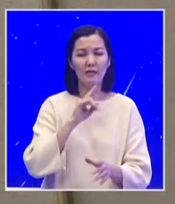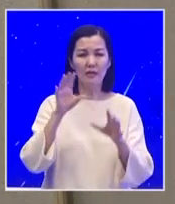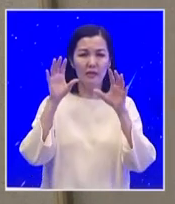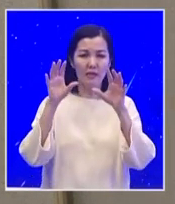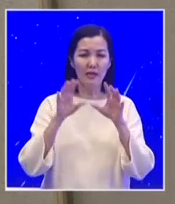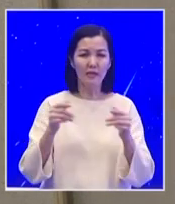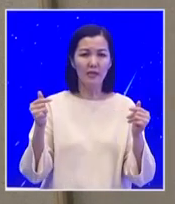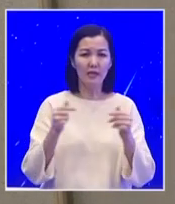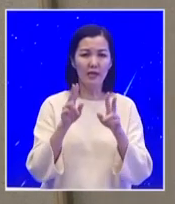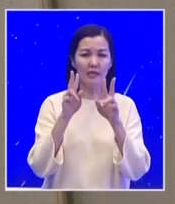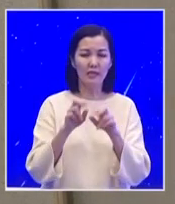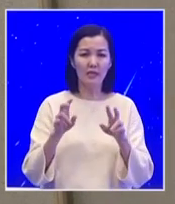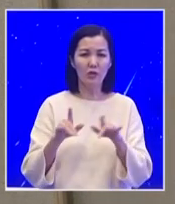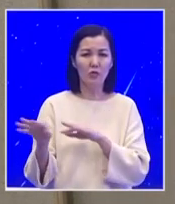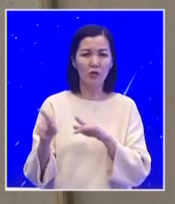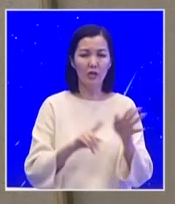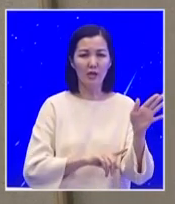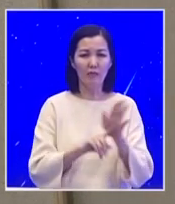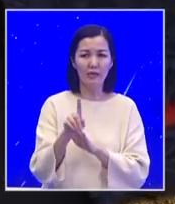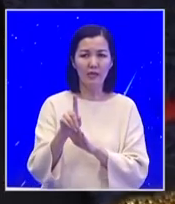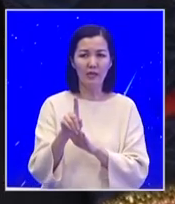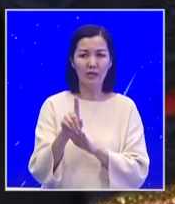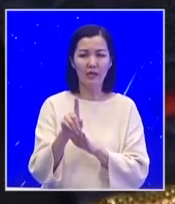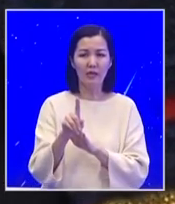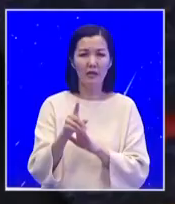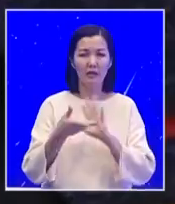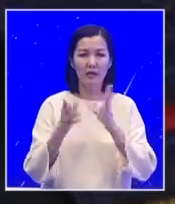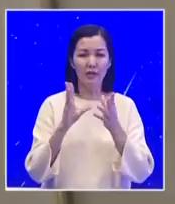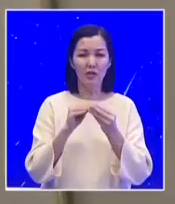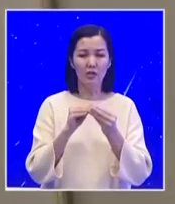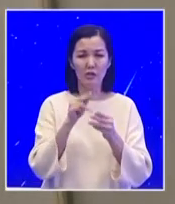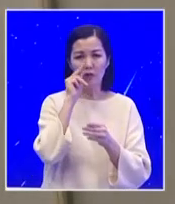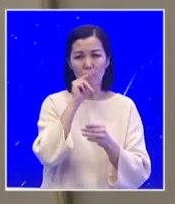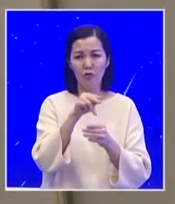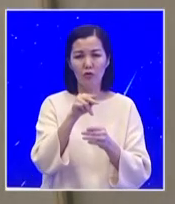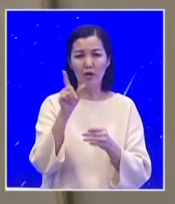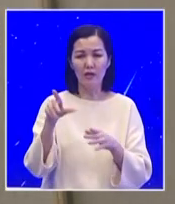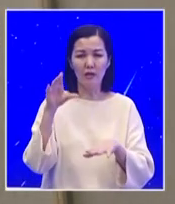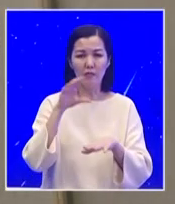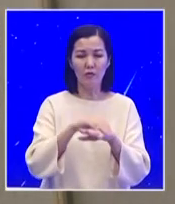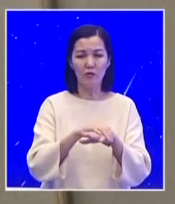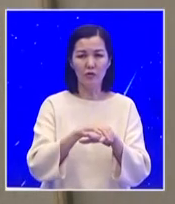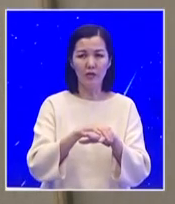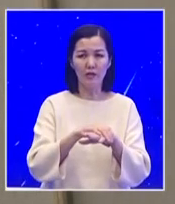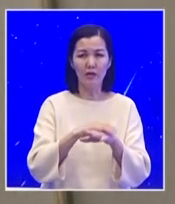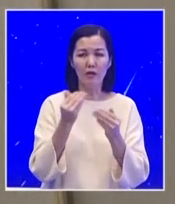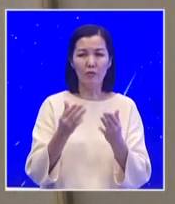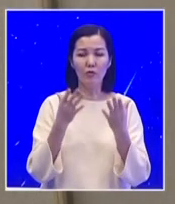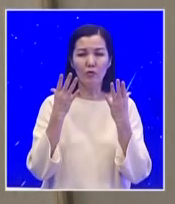жедел іздестіру шаралары басталды. Нәтижесінде күдікті анықталып, құрықталды. Бүгінгі